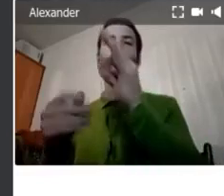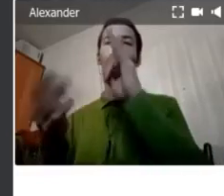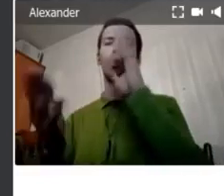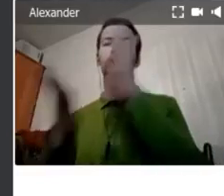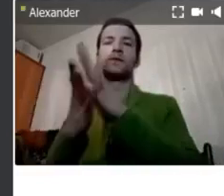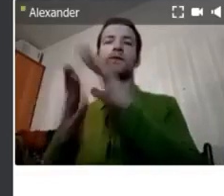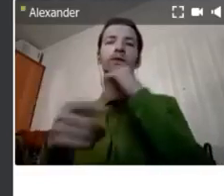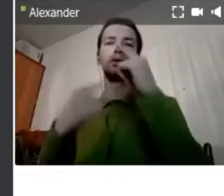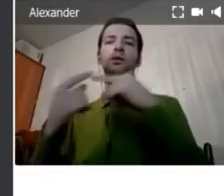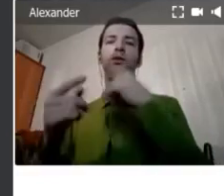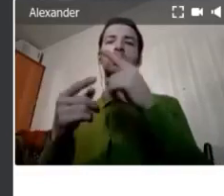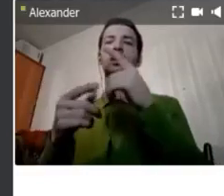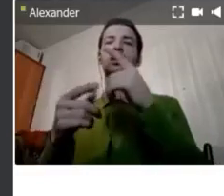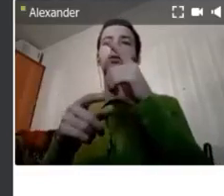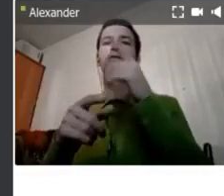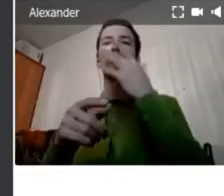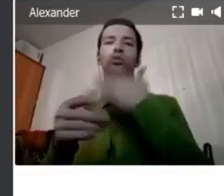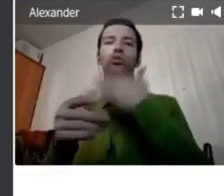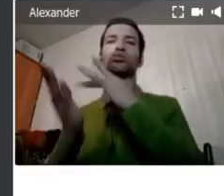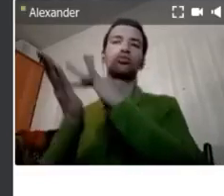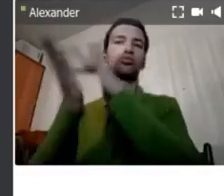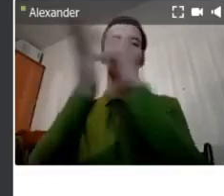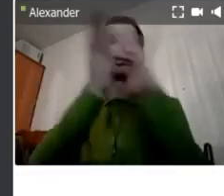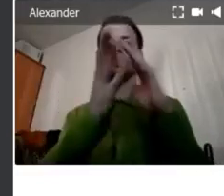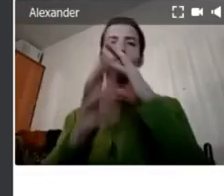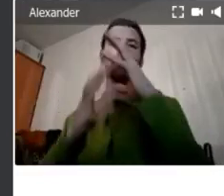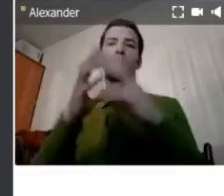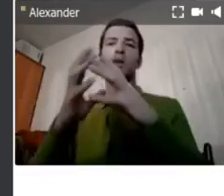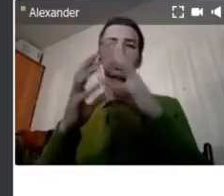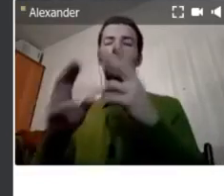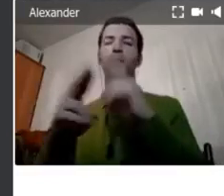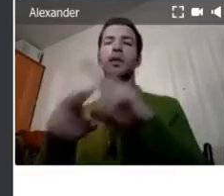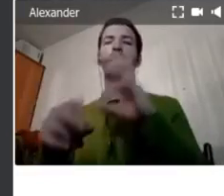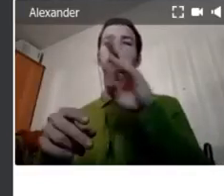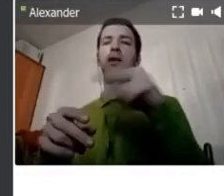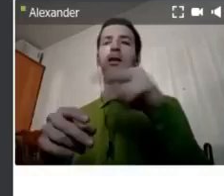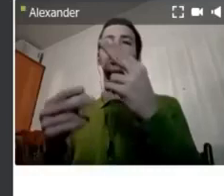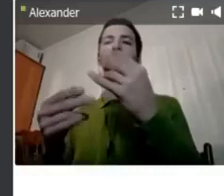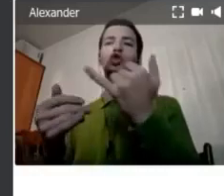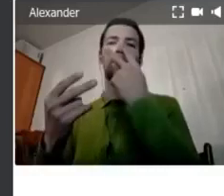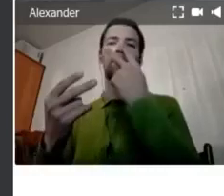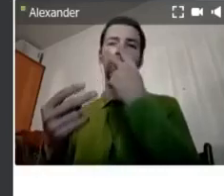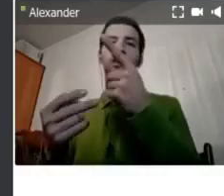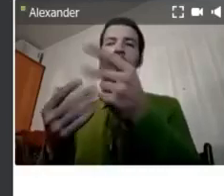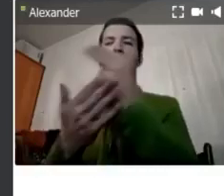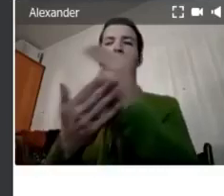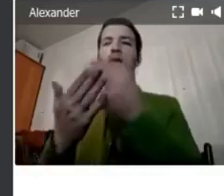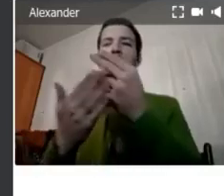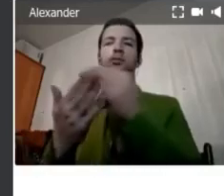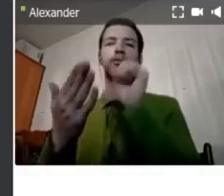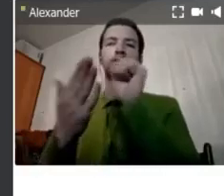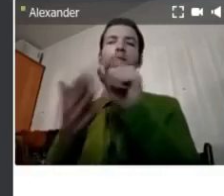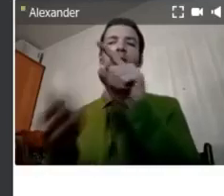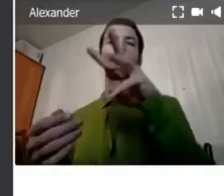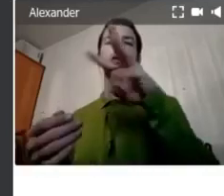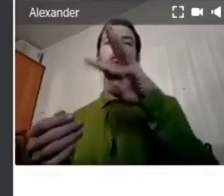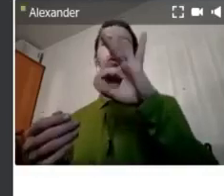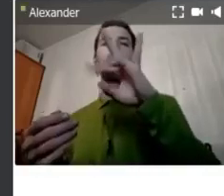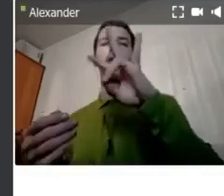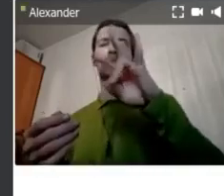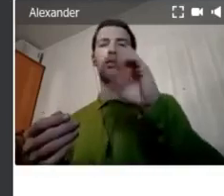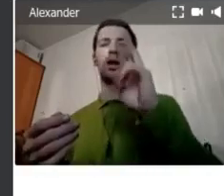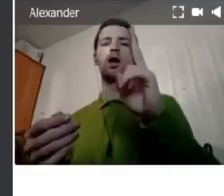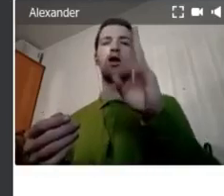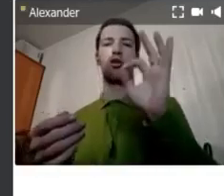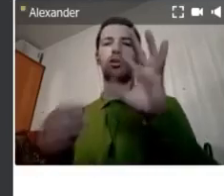в компании круизов, на самом деле, круизы в компании постоянно, то есть каждый год, я был уже в трех